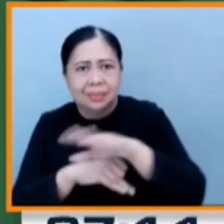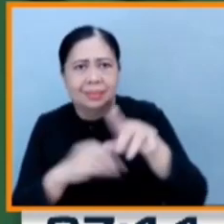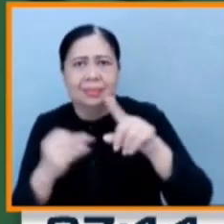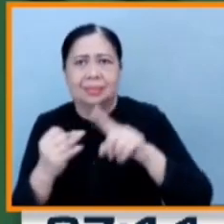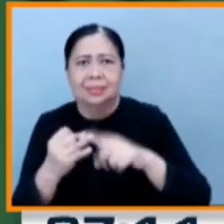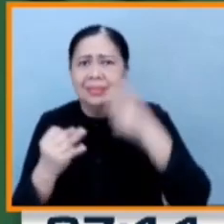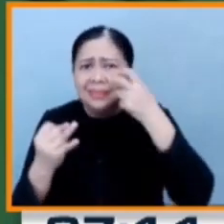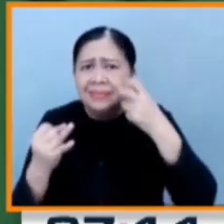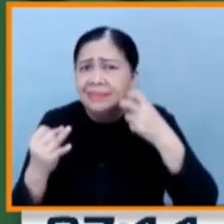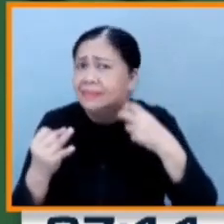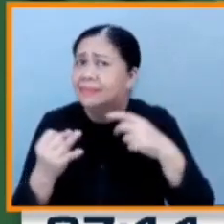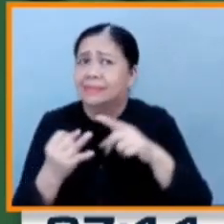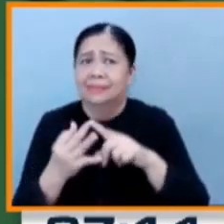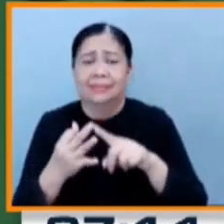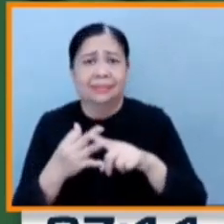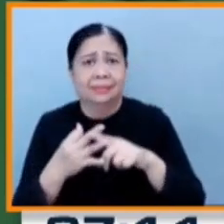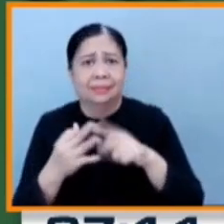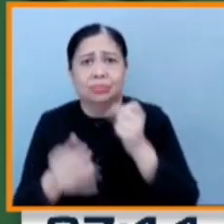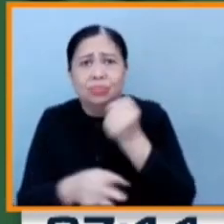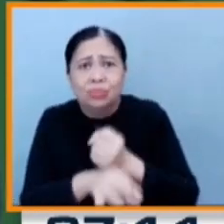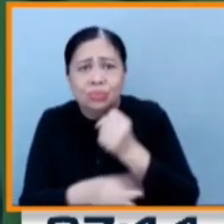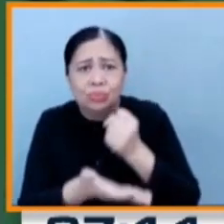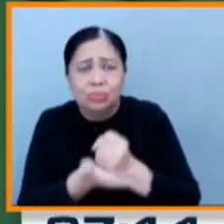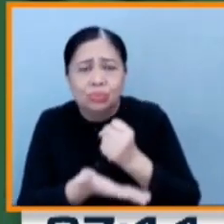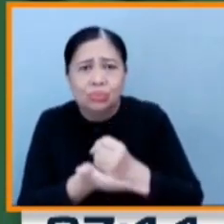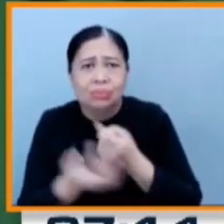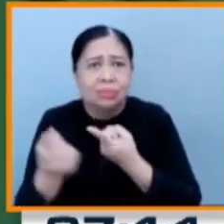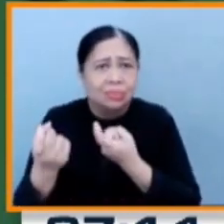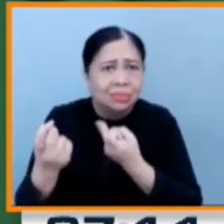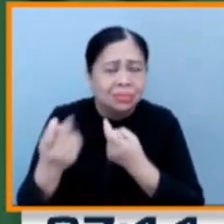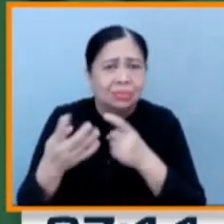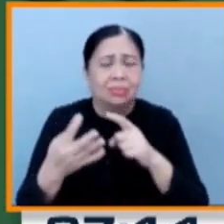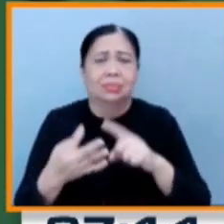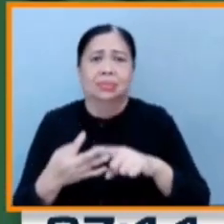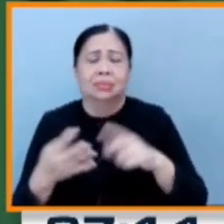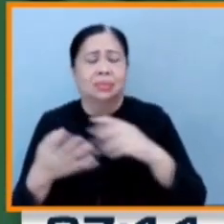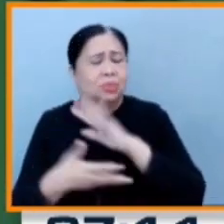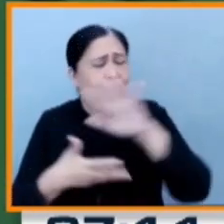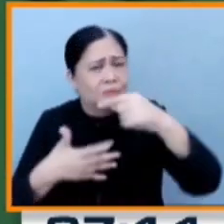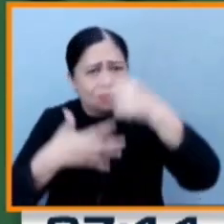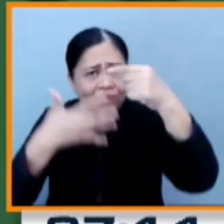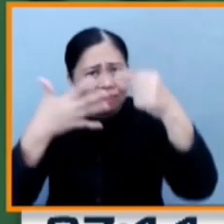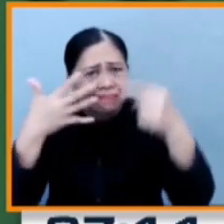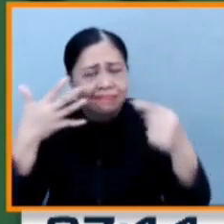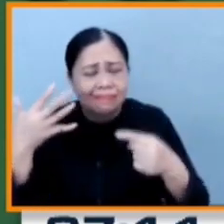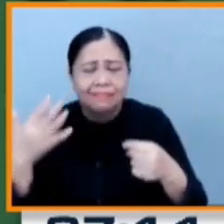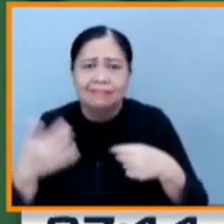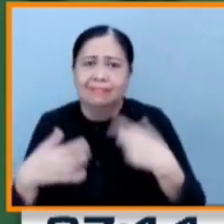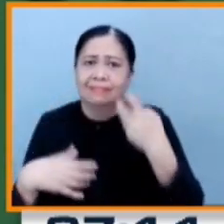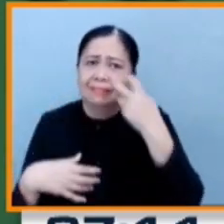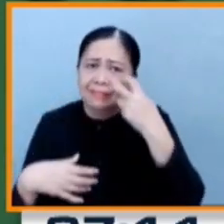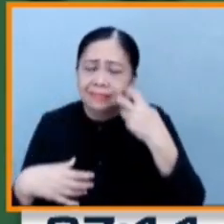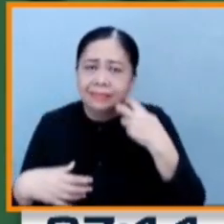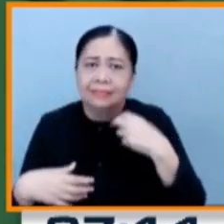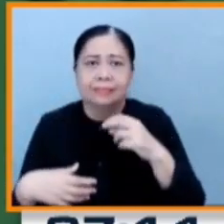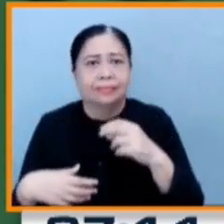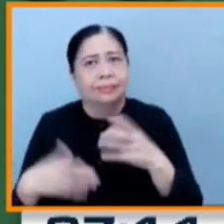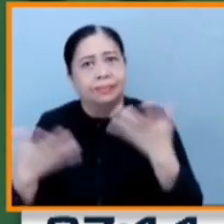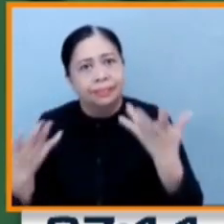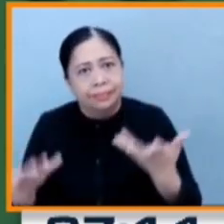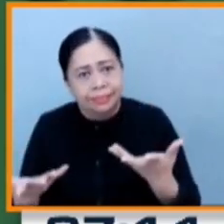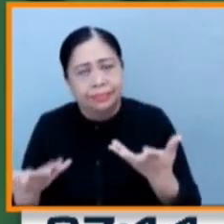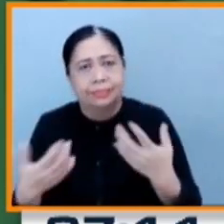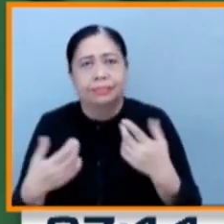Mr. Chairman. Prostitution, Mr. Chairman. All of this, Mr. Chairman, would now lead us to